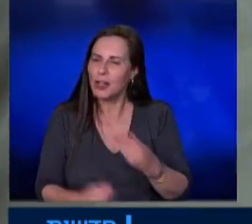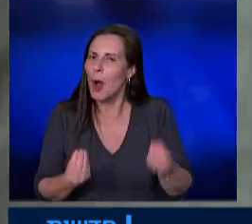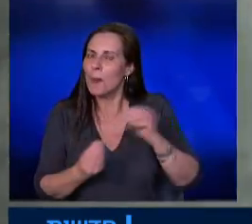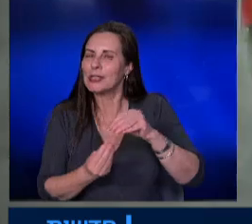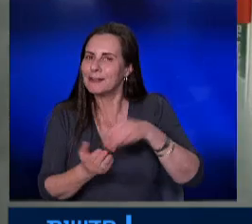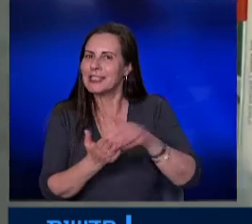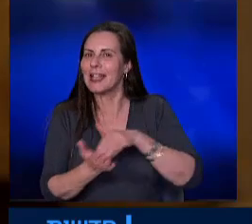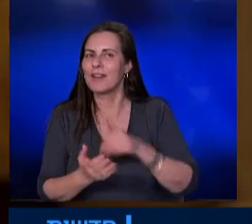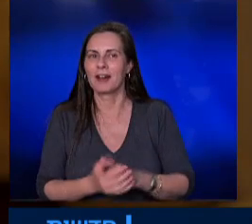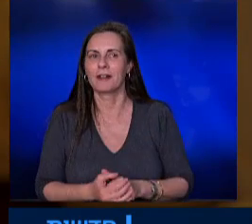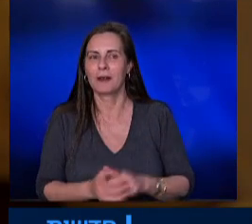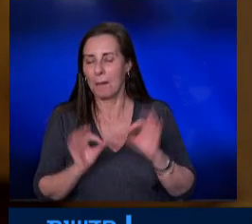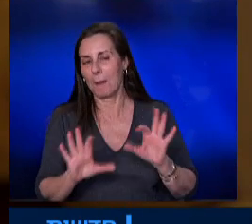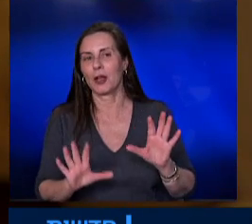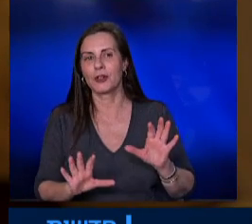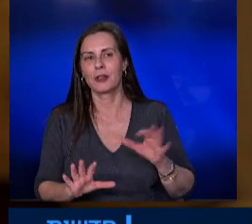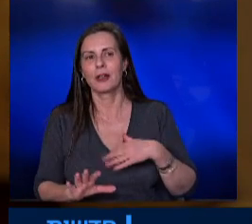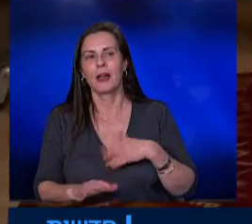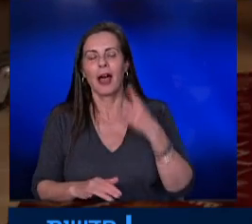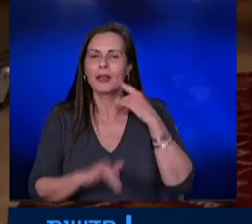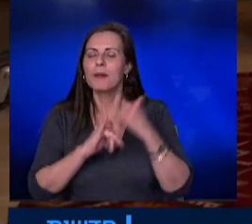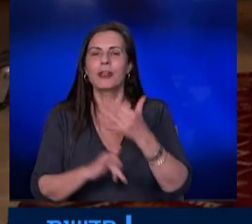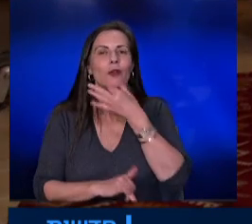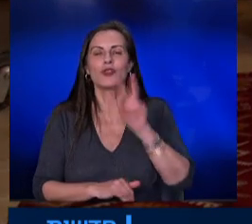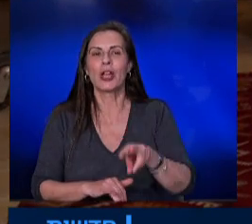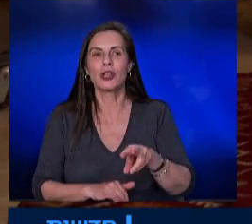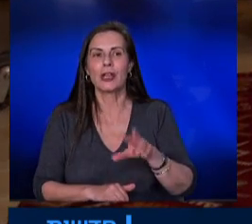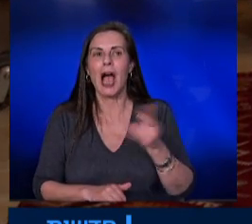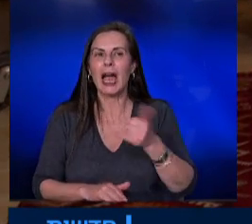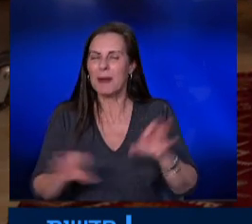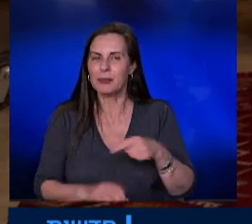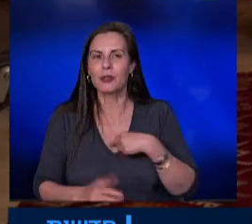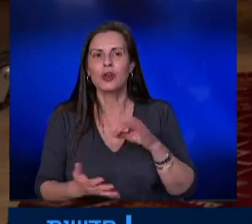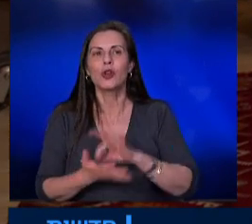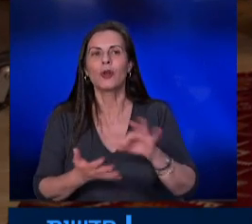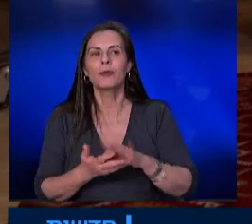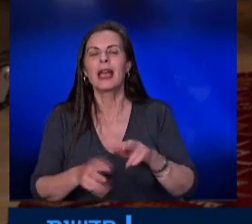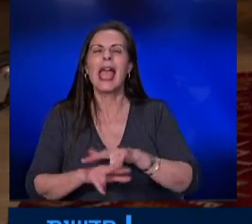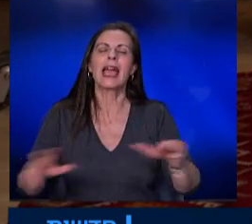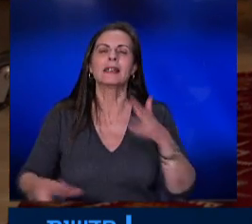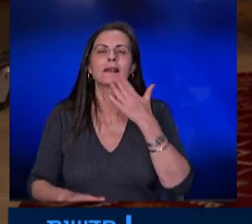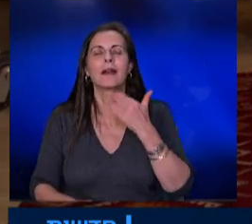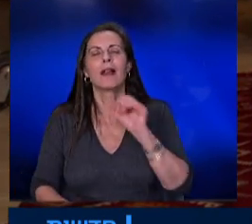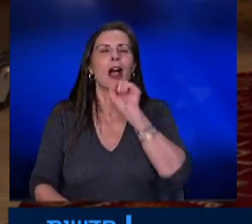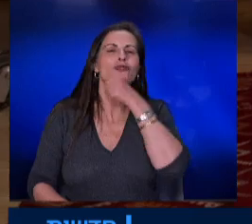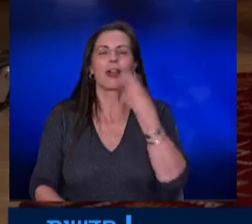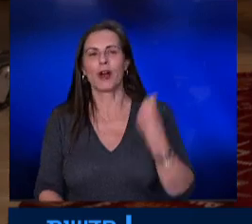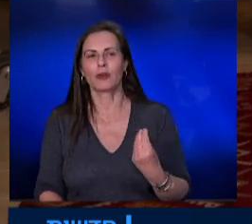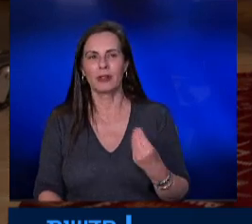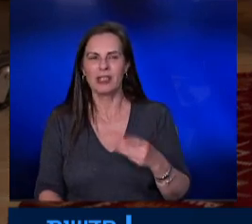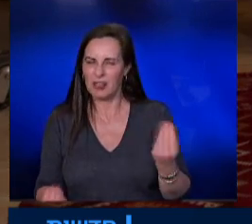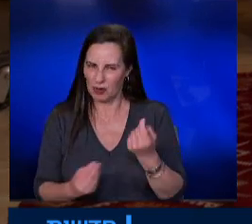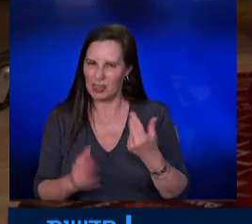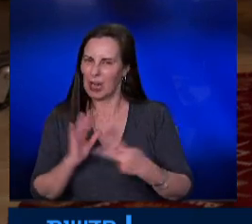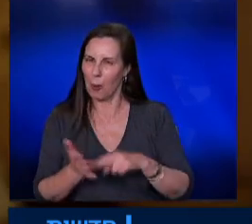לצבע. ממש כך. אני מצייר את היופי שקיים היום. הכי מעצבן אותי זה, כותבים לי ארץ ישראל הישנה והטובה. שזה משהו